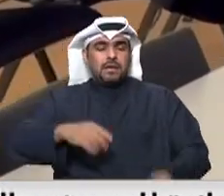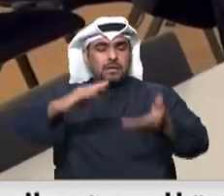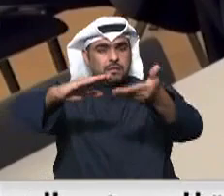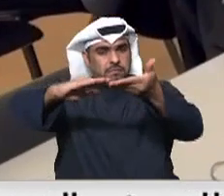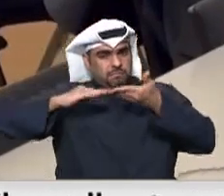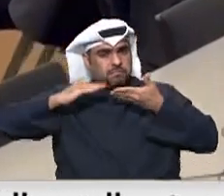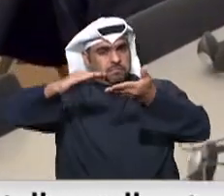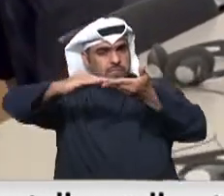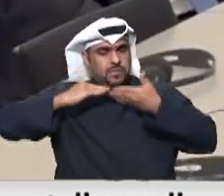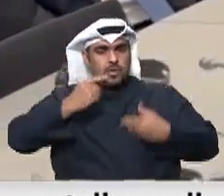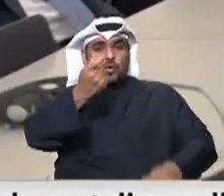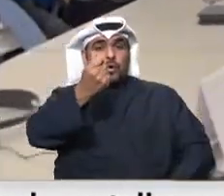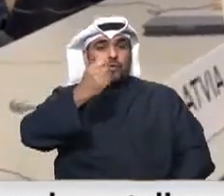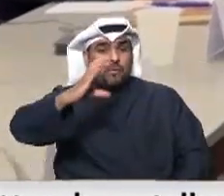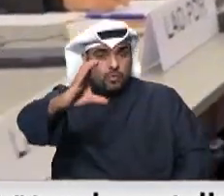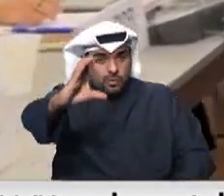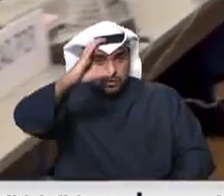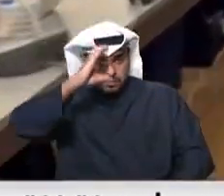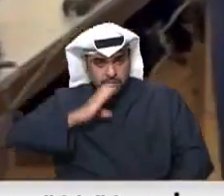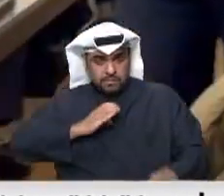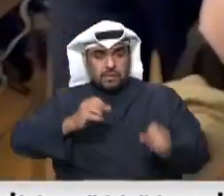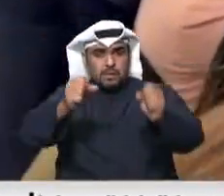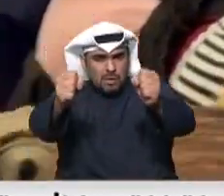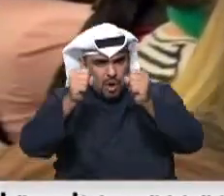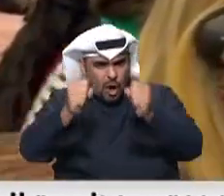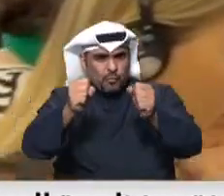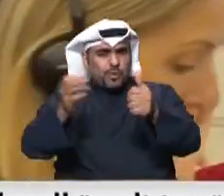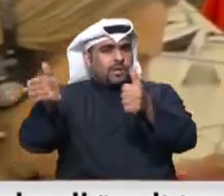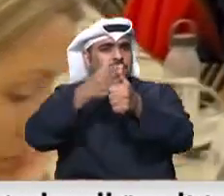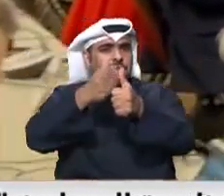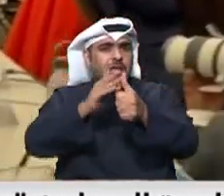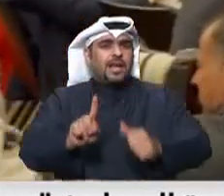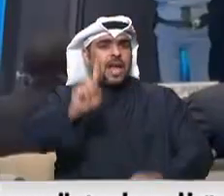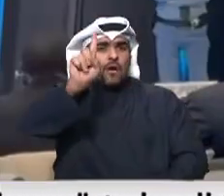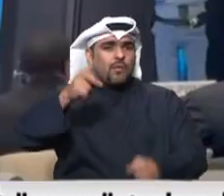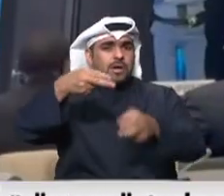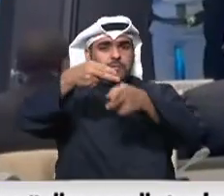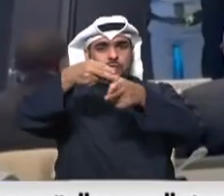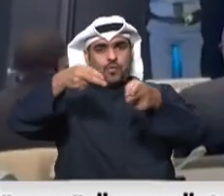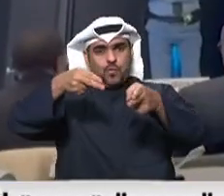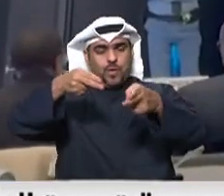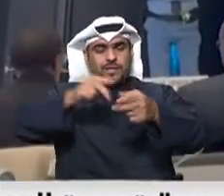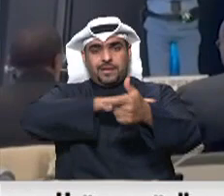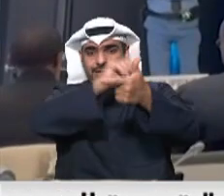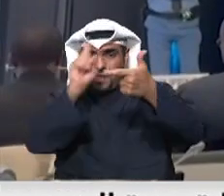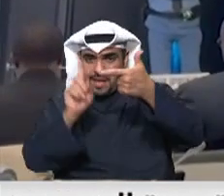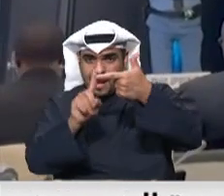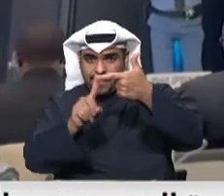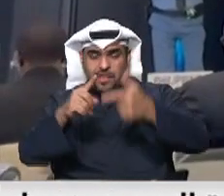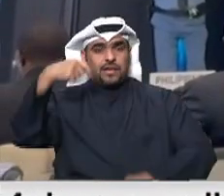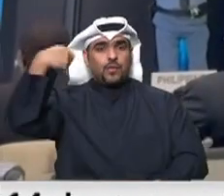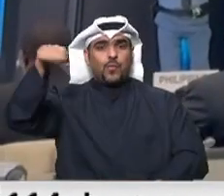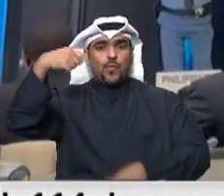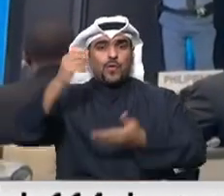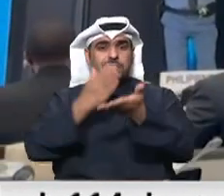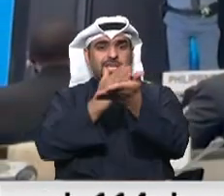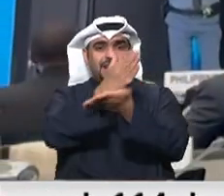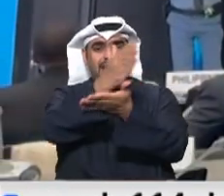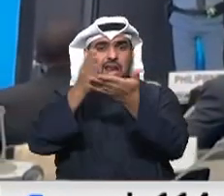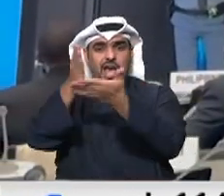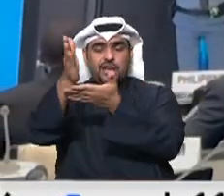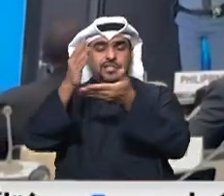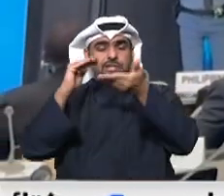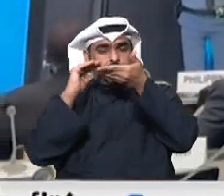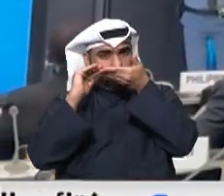الوقوف إلى جانب الشعب الفلسطيني في سعيه لكسب حقوقه ودعم عمل المنظمات الإنسانية من دون